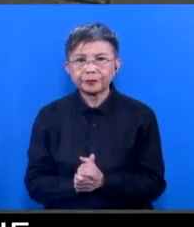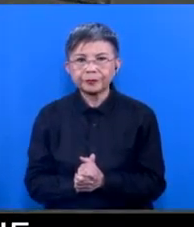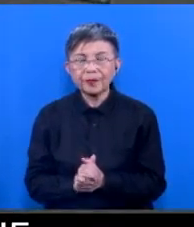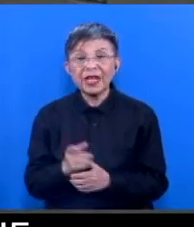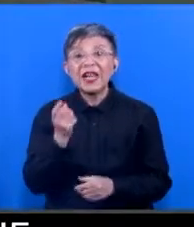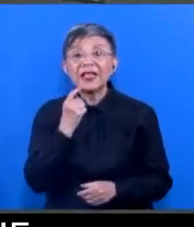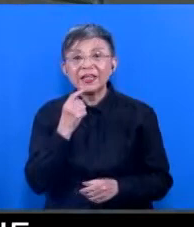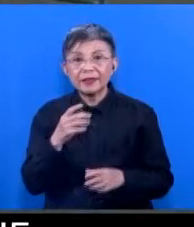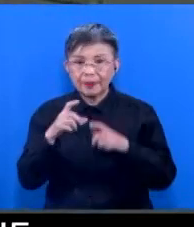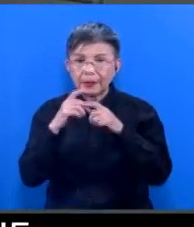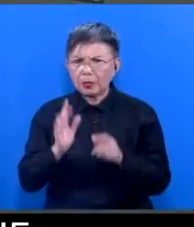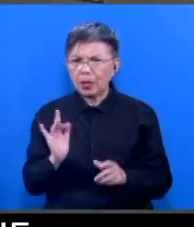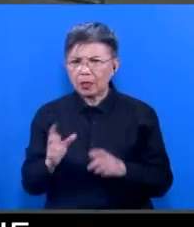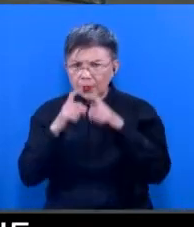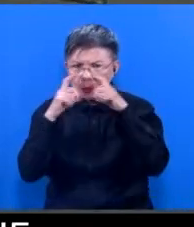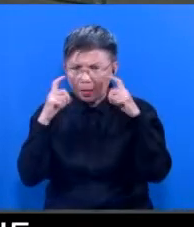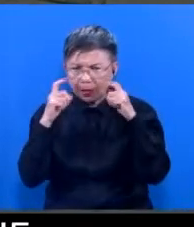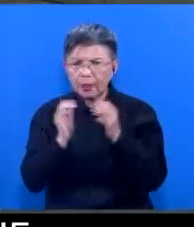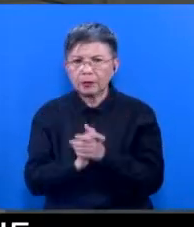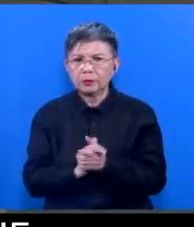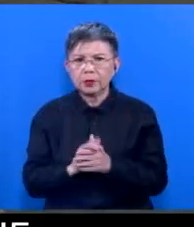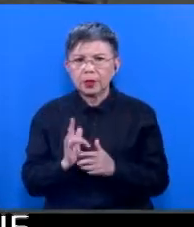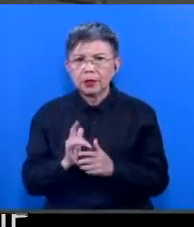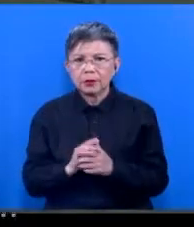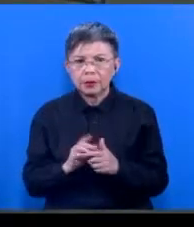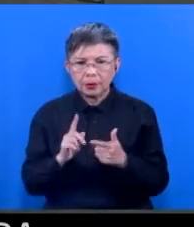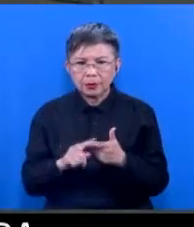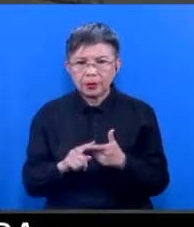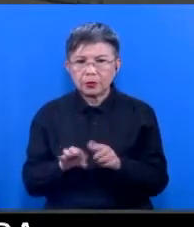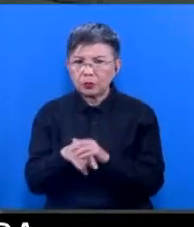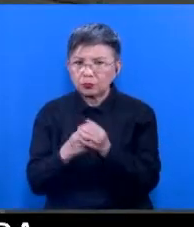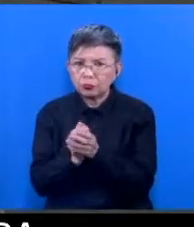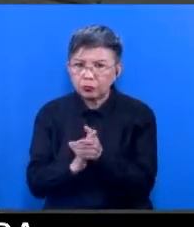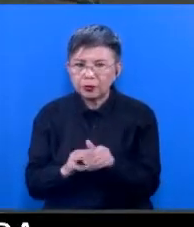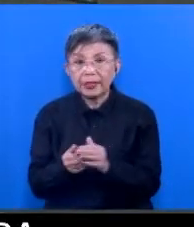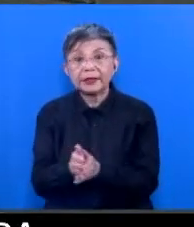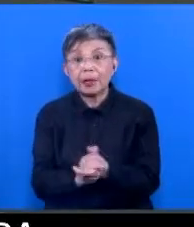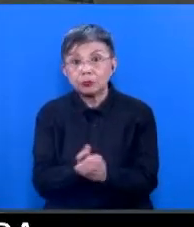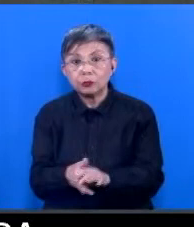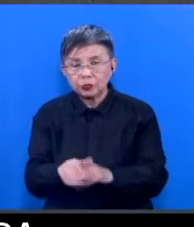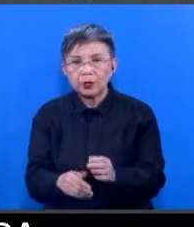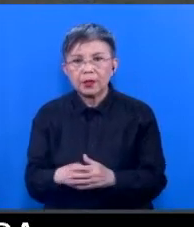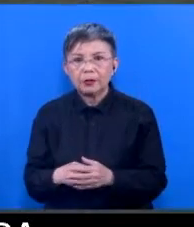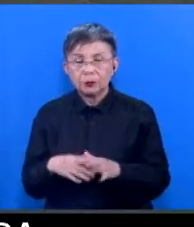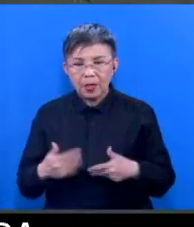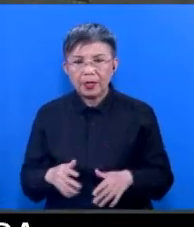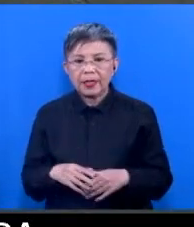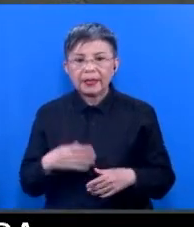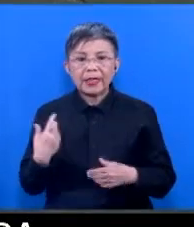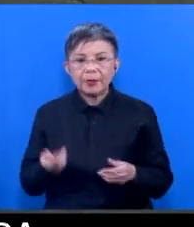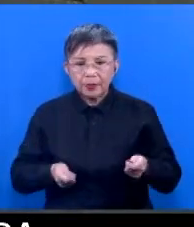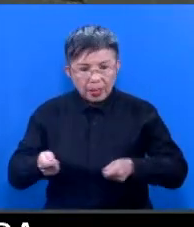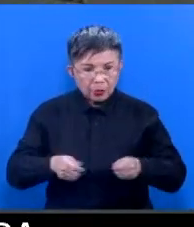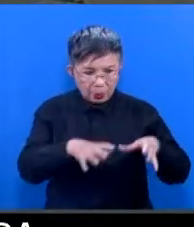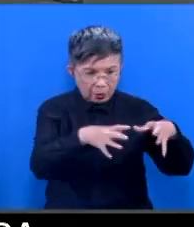Terkait dengan masker, takut anak-anak nggak bawa gitu kan. Kemudian ada sanitizer dan sabun cuci tangan. Kemudian kita juga mengatur